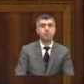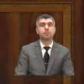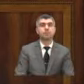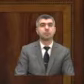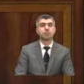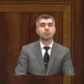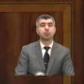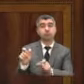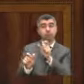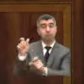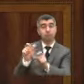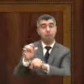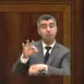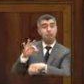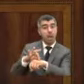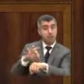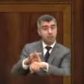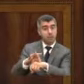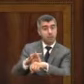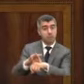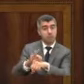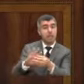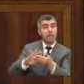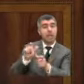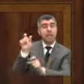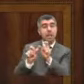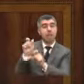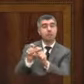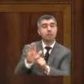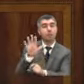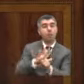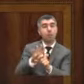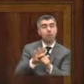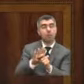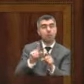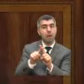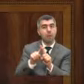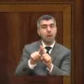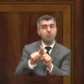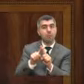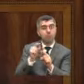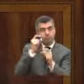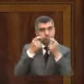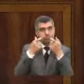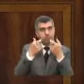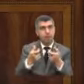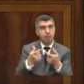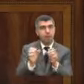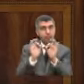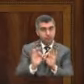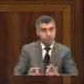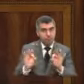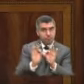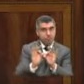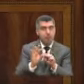كيتصابوا به جميع الناس اللي مردوش البال، ولهذا قرارات